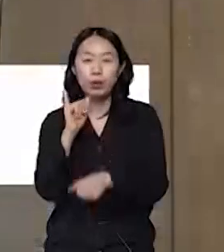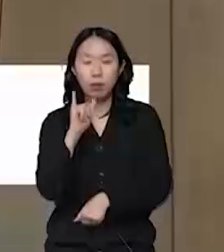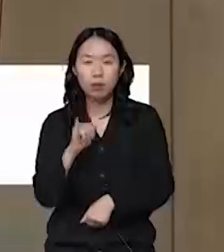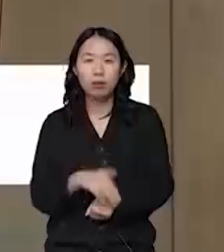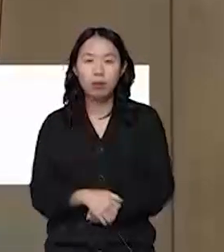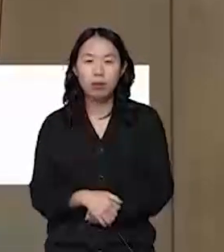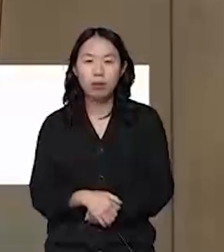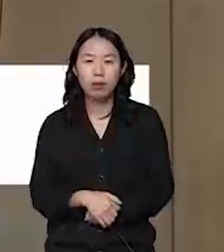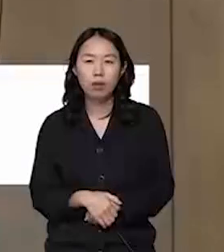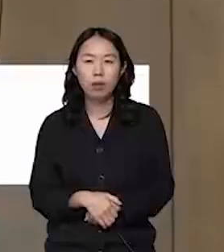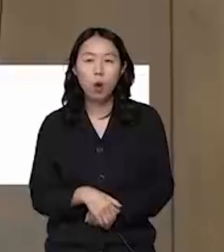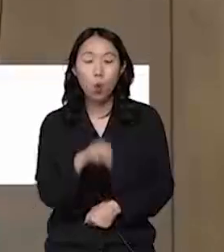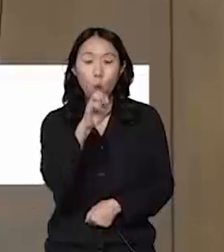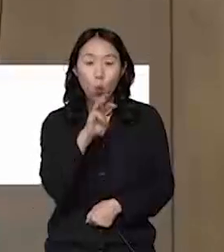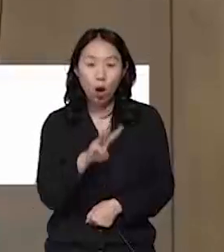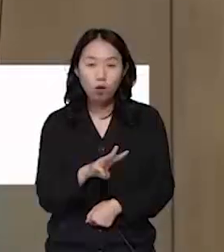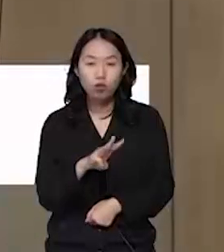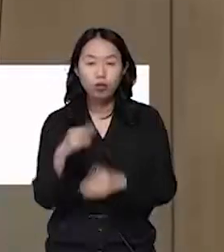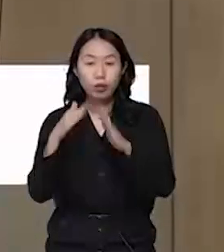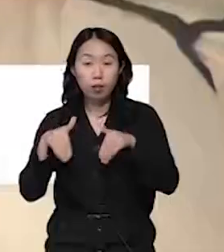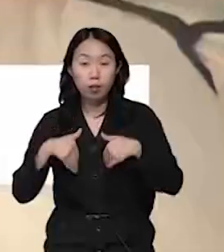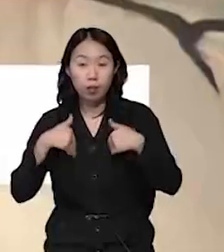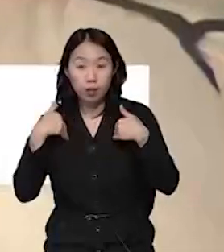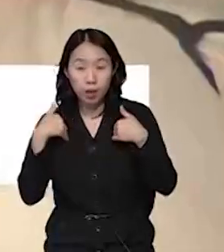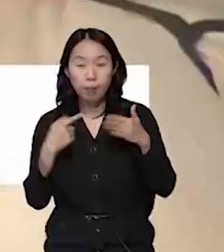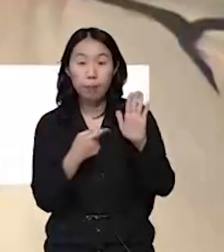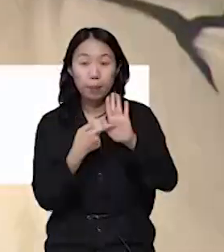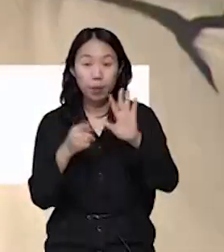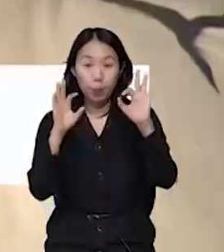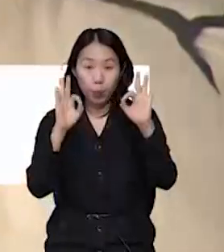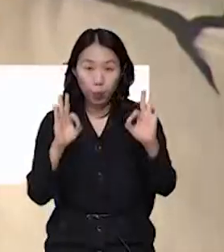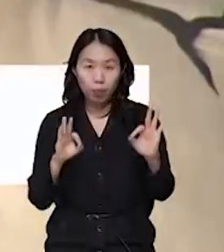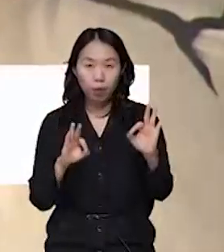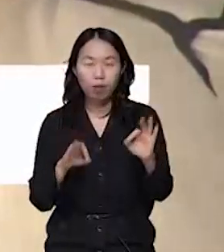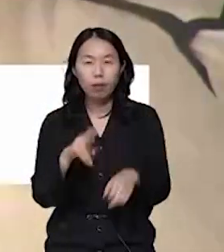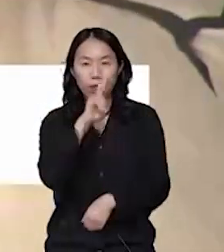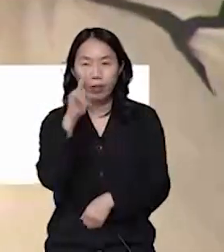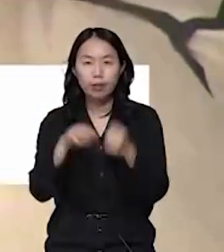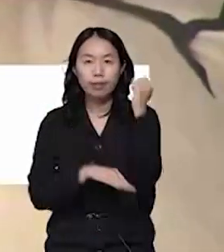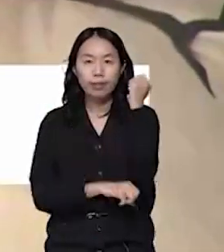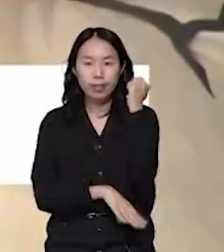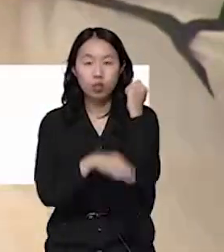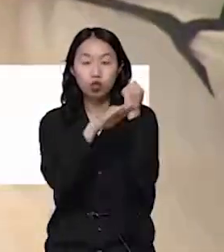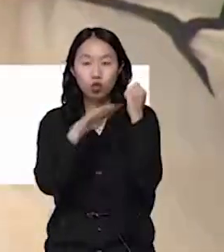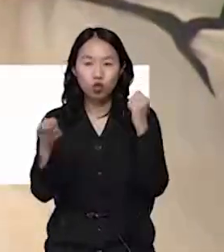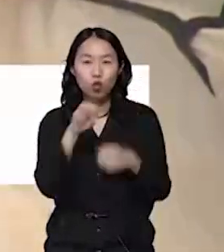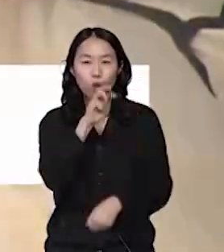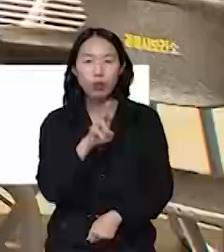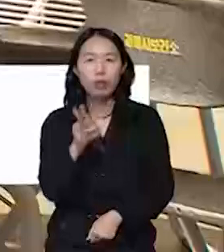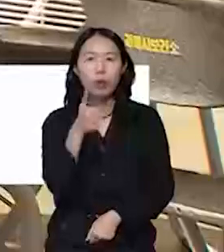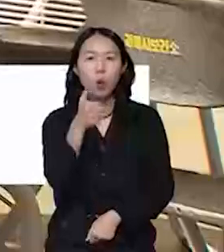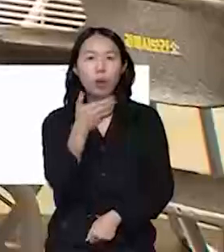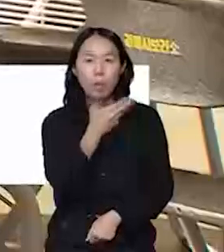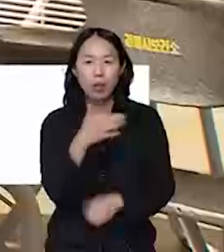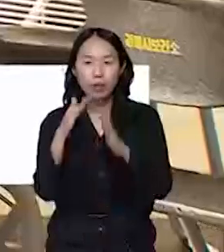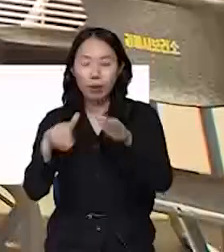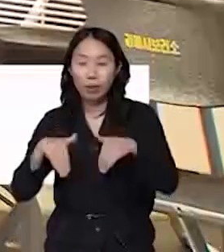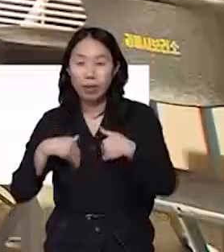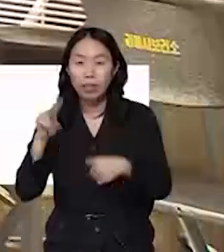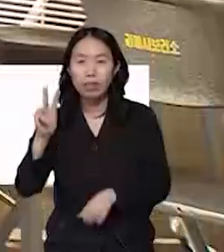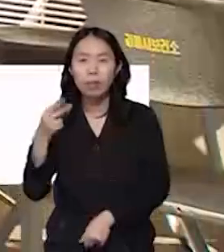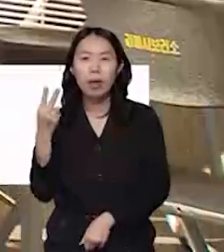나왔습니다. 광주광역시와 전라남도 방역당국은 오늘 0시 기준 광주에서 258명,